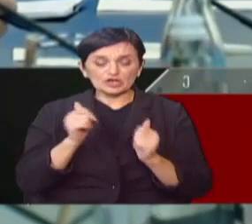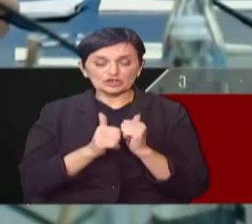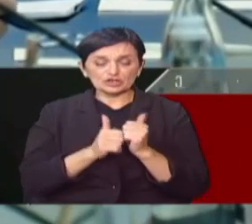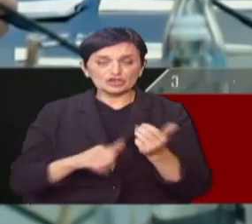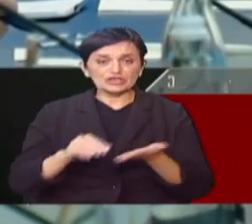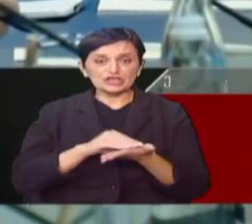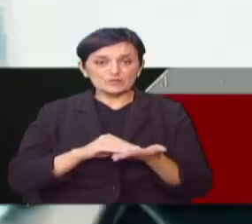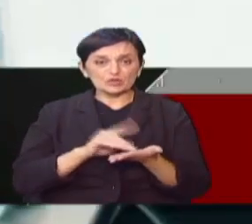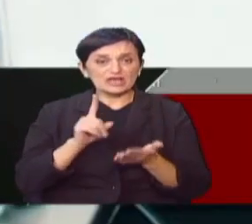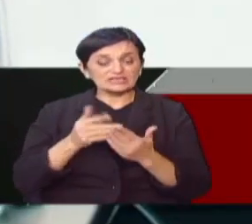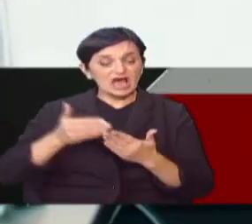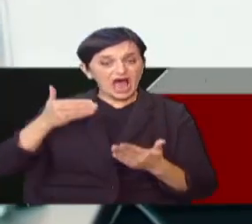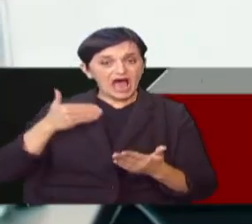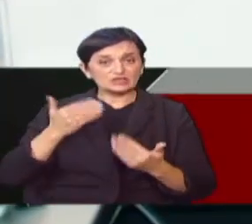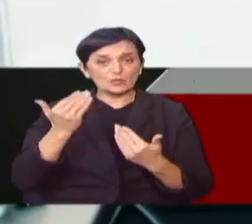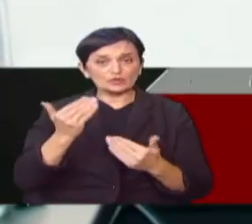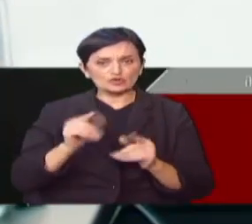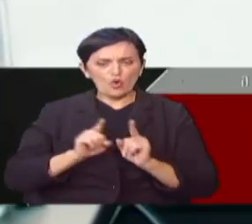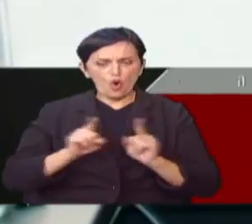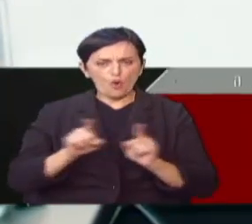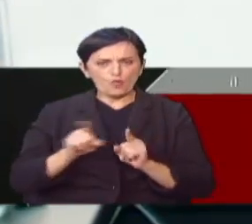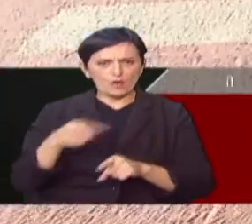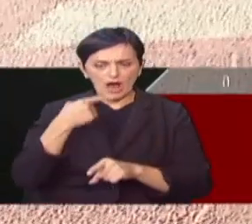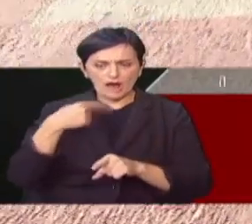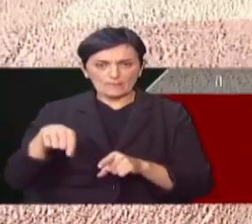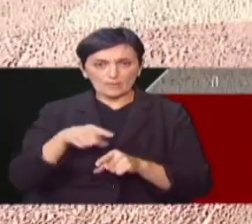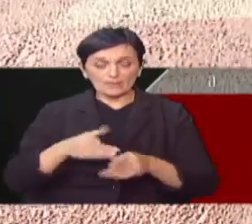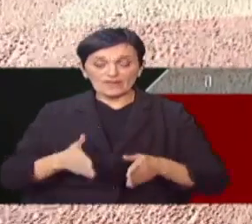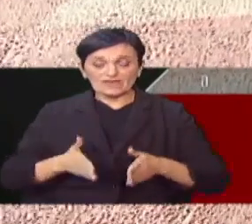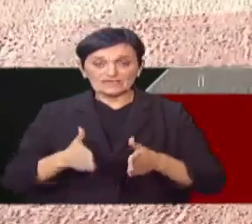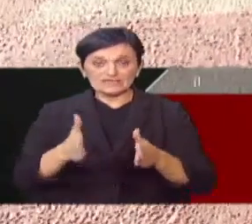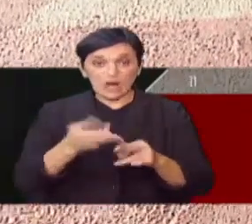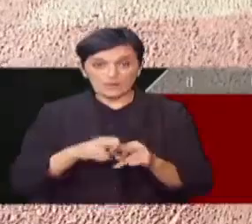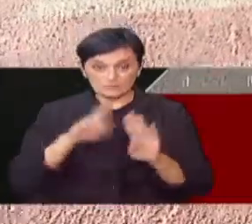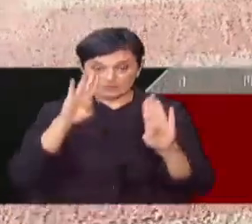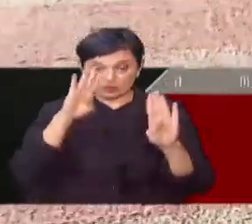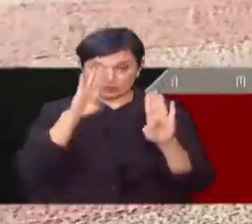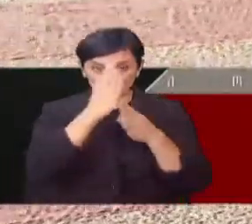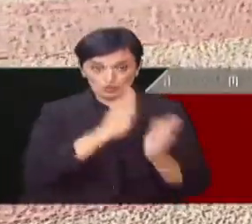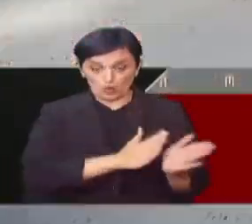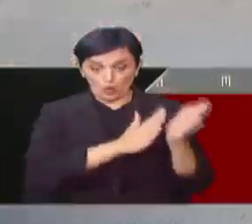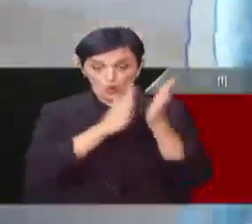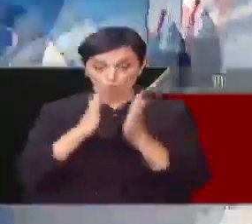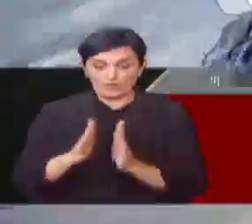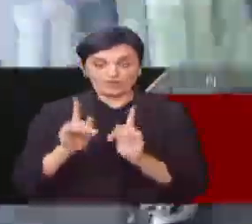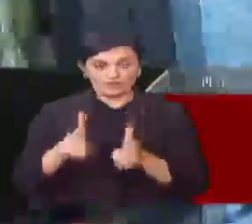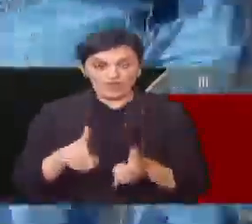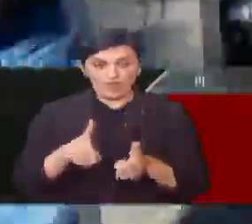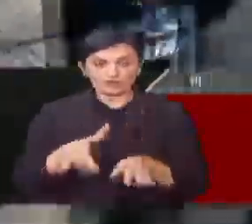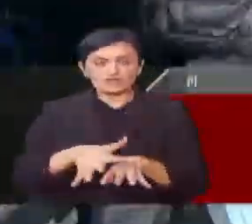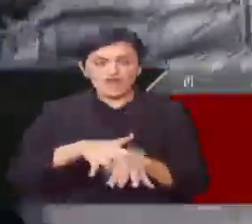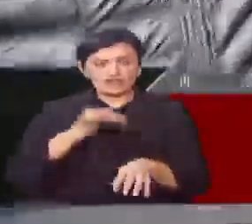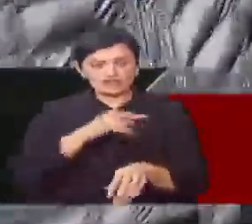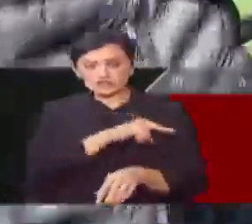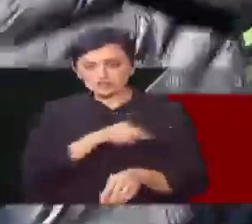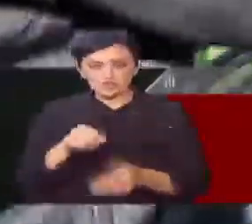იმას, რასაც ადრე მისი დაუძინებელი ოპონენტები ამბობდნენ. გზას ამ დაუძინებელი მტრობიდან თანხმობამდე არც ისე ხანგრძლივი ისტორია